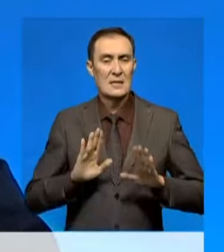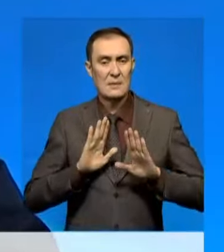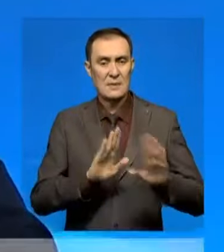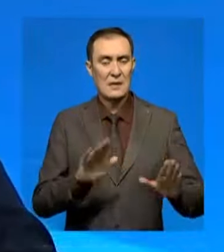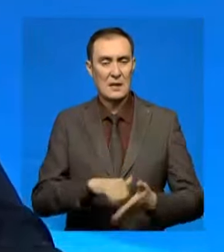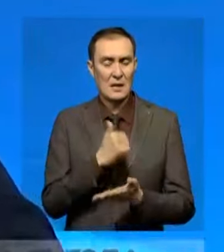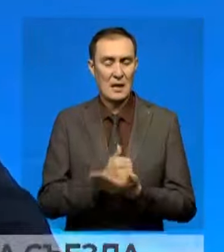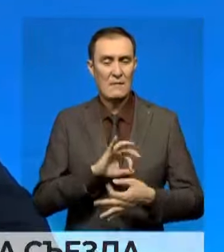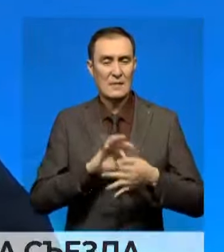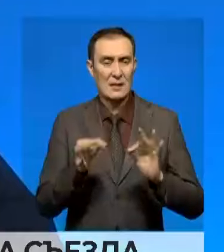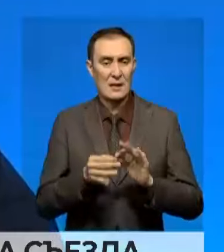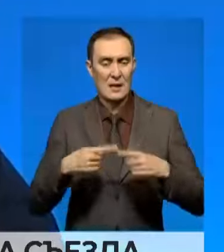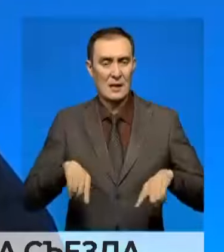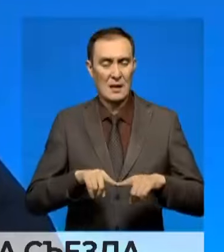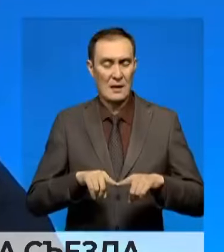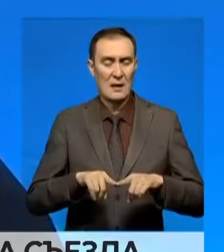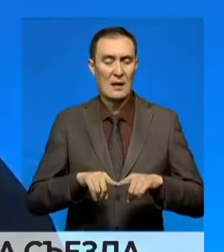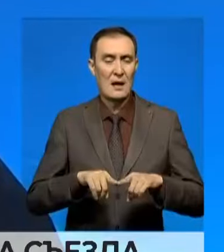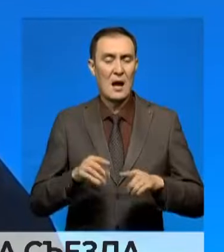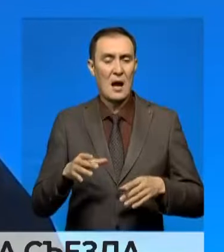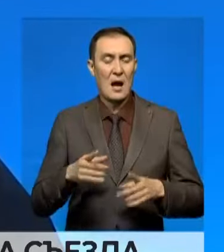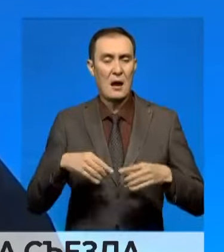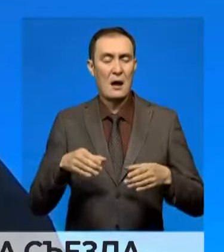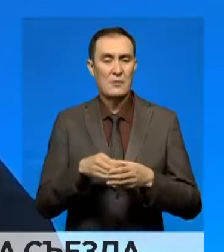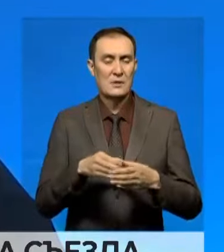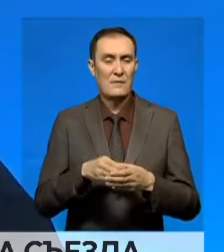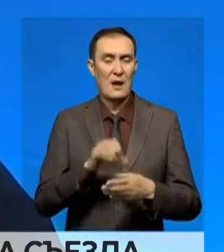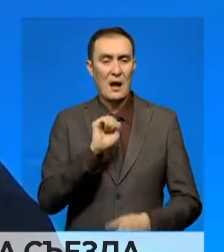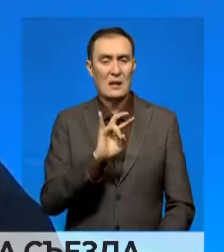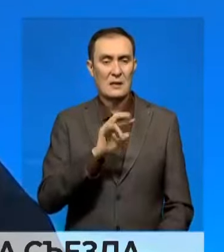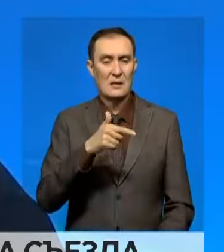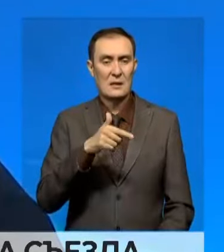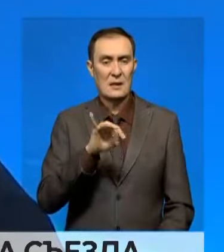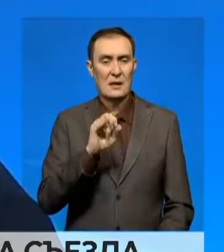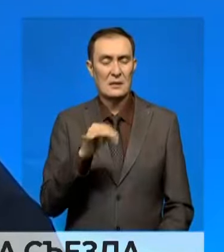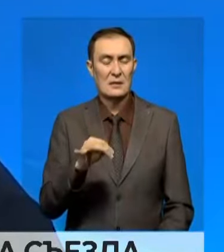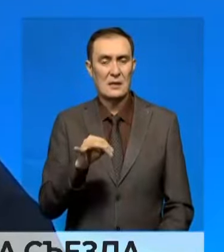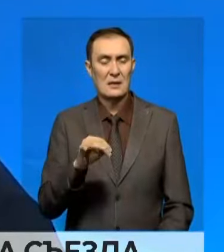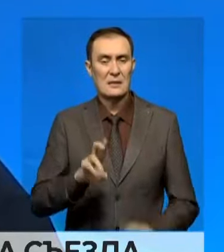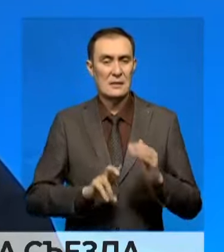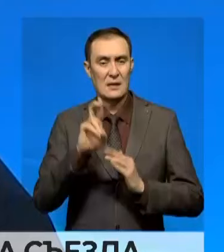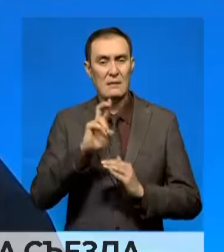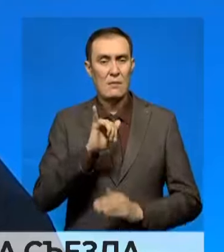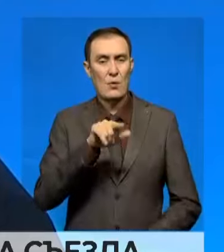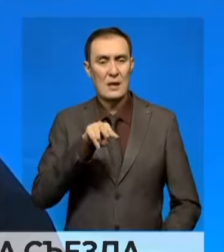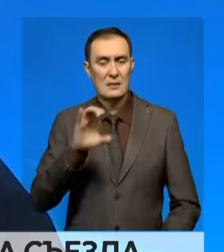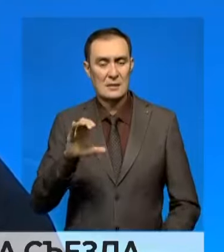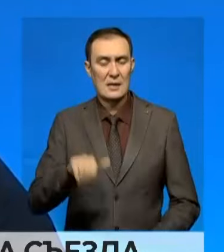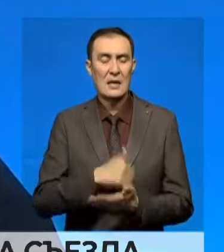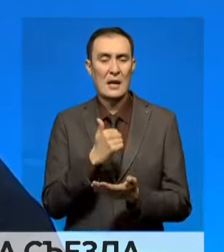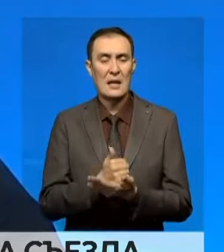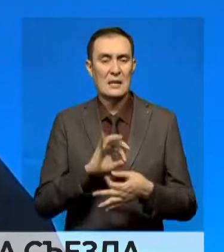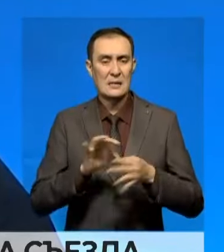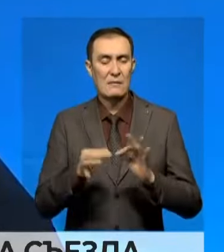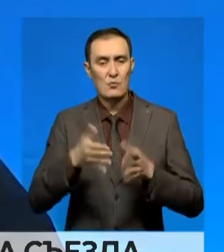заместитель генерального секретаря англиканской общины епископ Джо Бейли Уэллс, генеральный